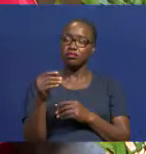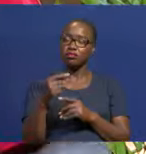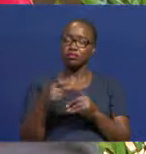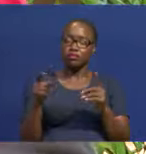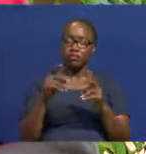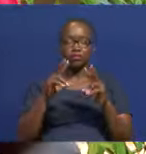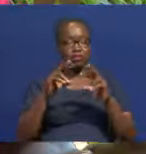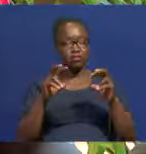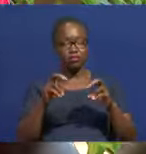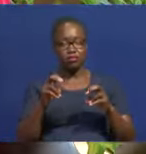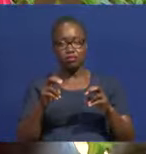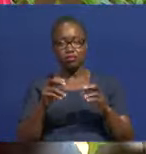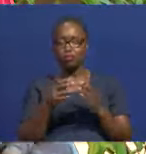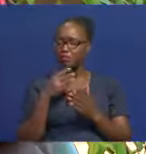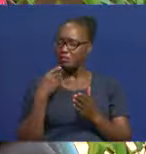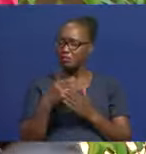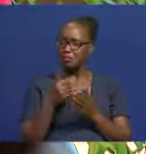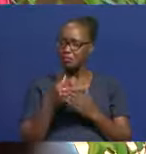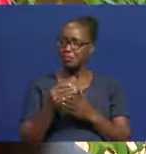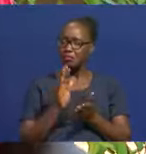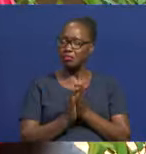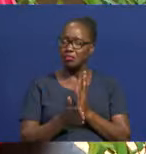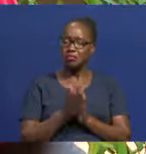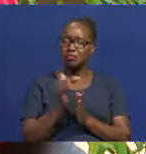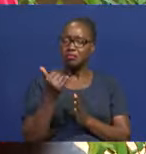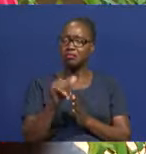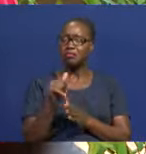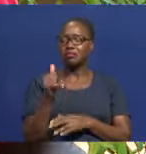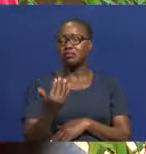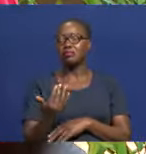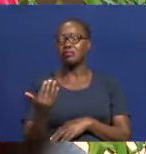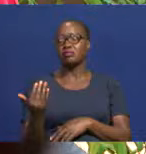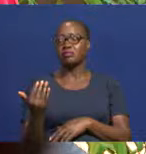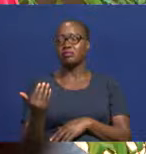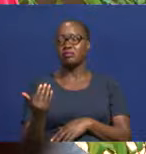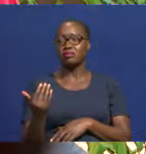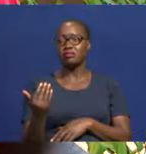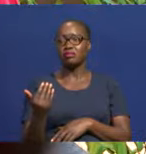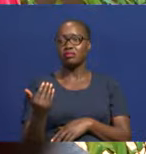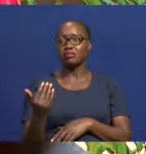unafanyiwa inspection. Usiwe na pesa yoyote wala kitu yoyote.